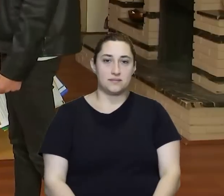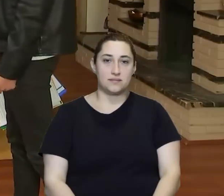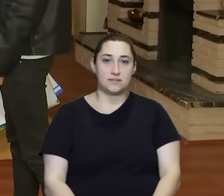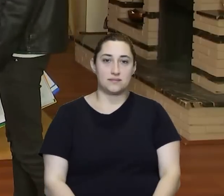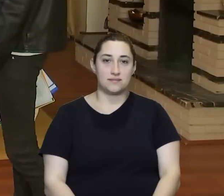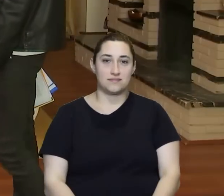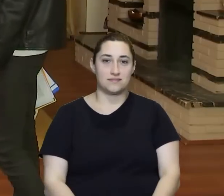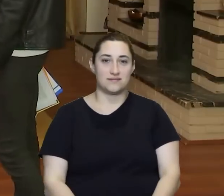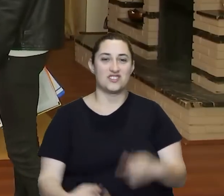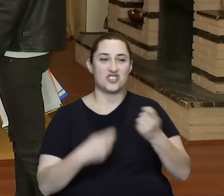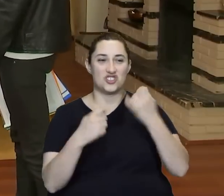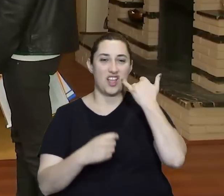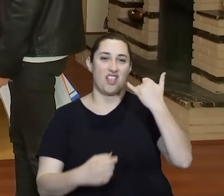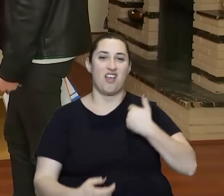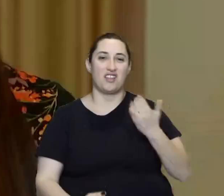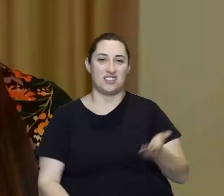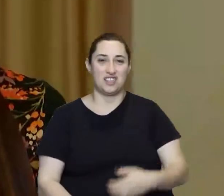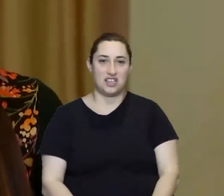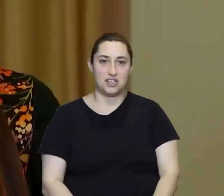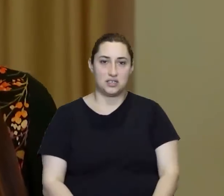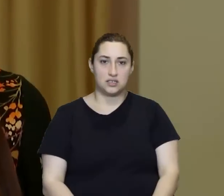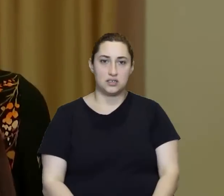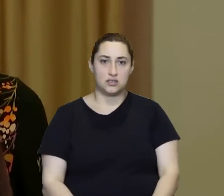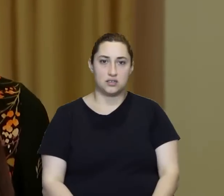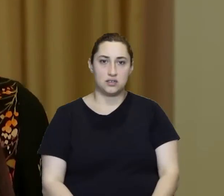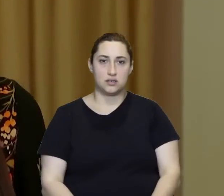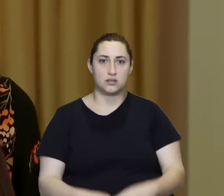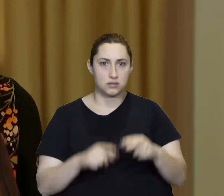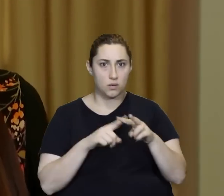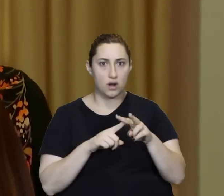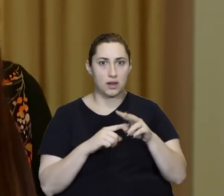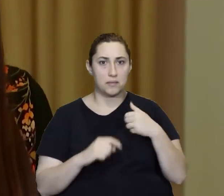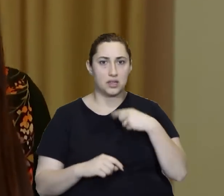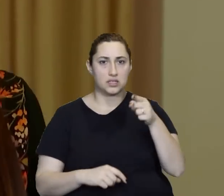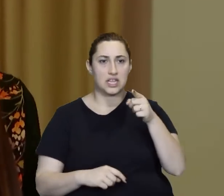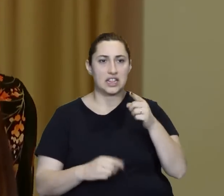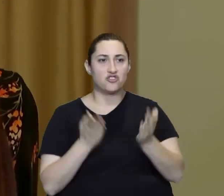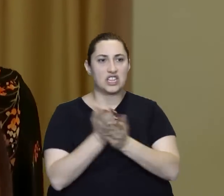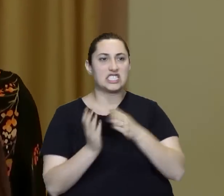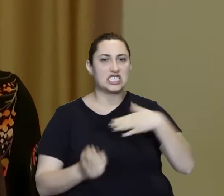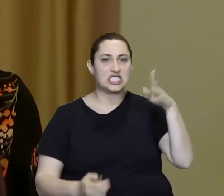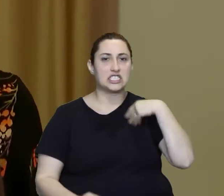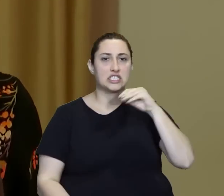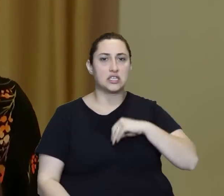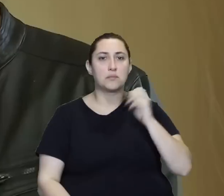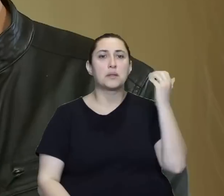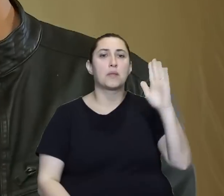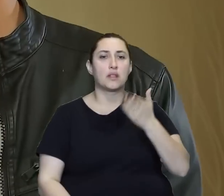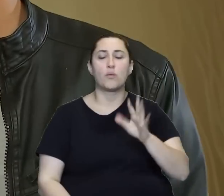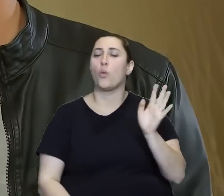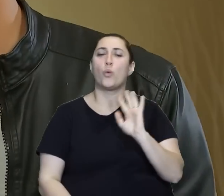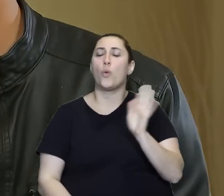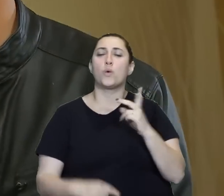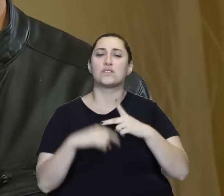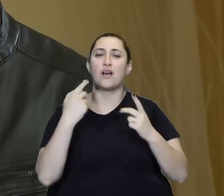Kapattı. İş yerinden arıyorlar da. Koray, ben sen de cenazeye gittin sanıyordum. Gitmemişsin. Ay